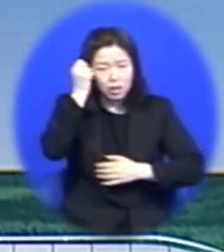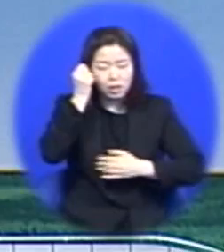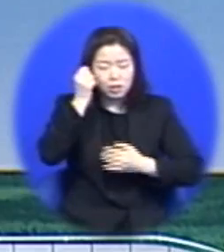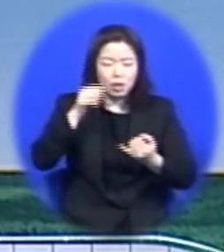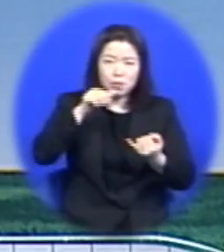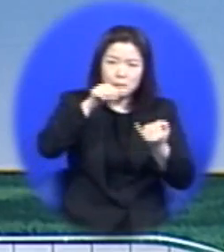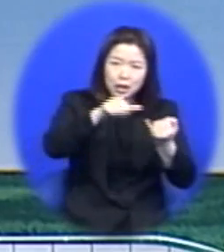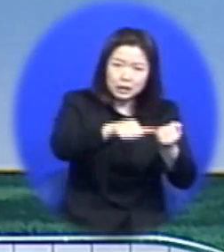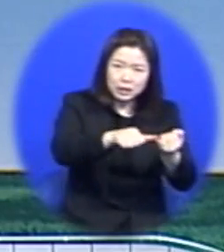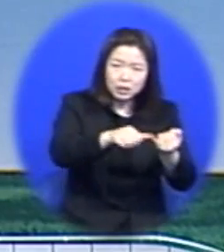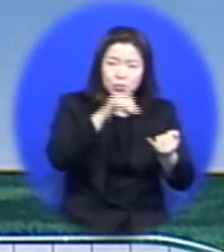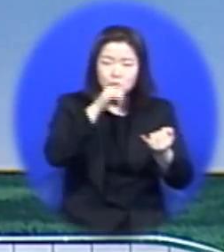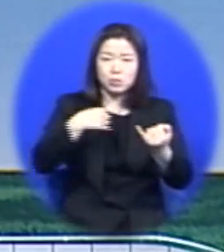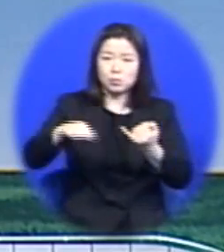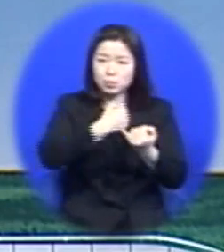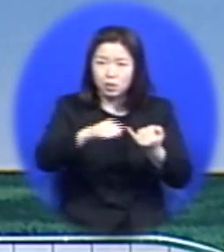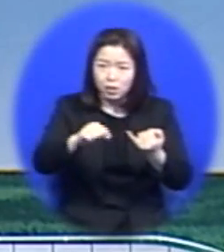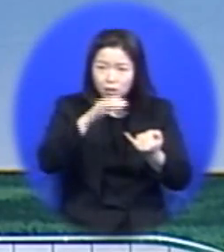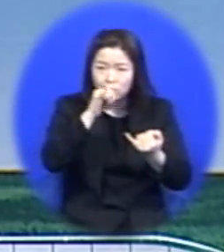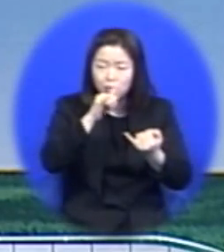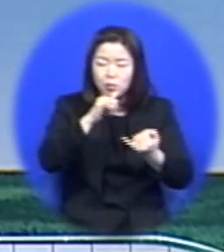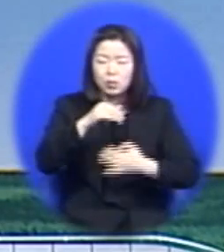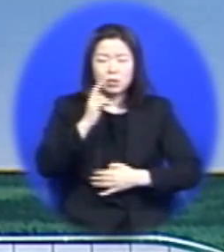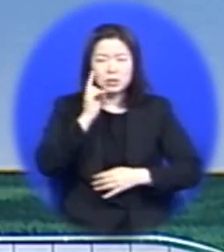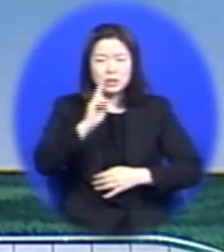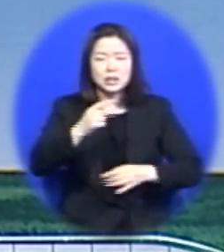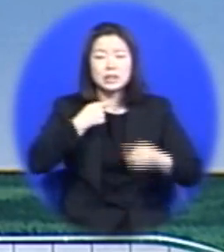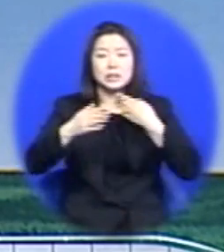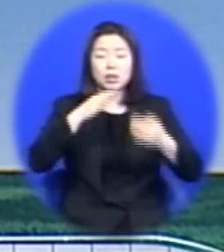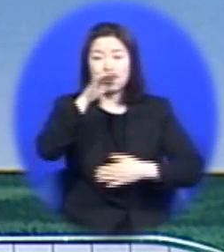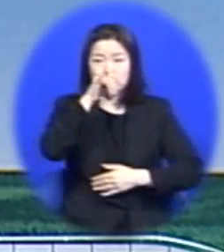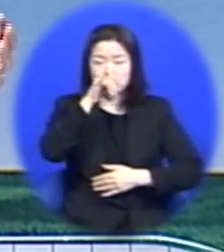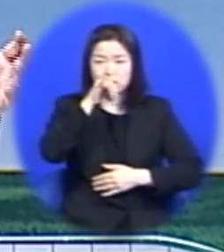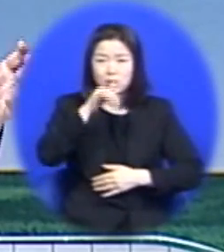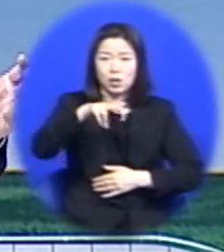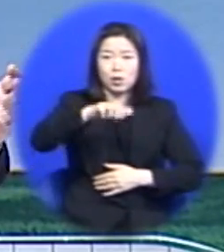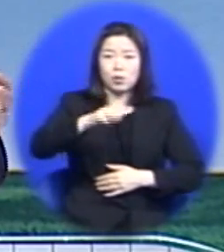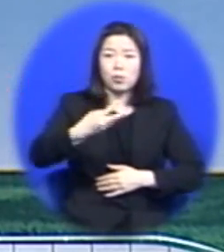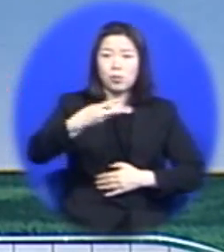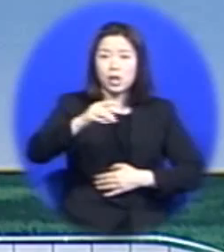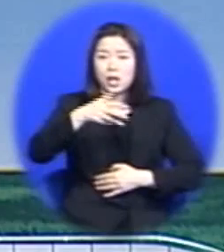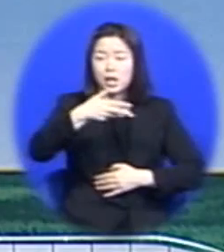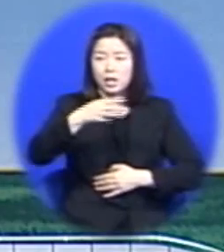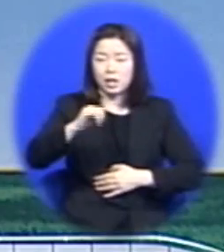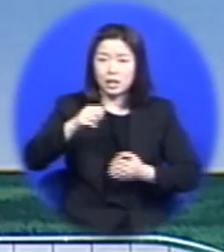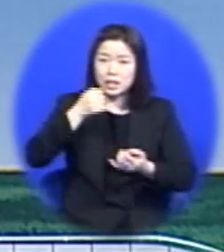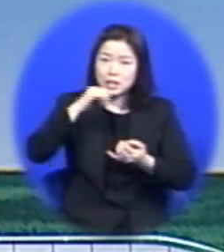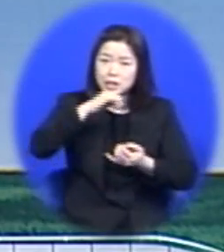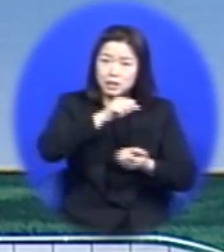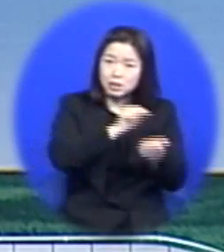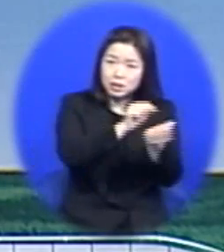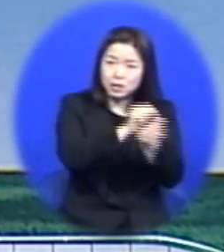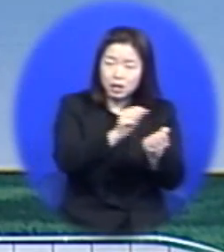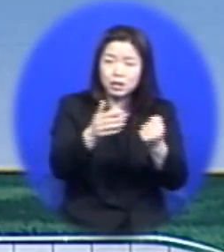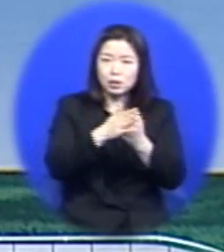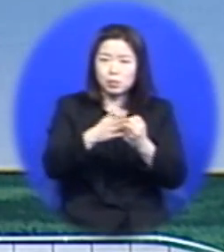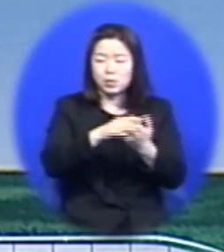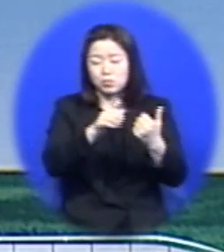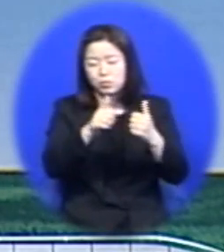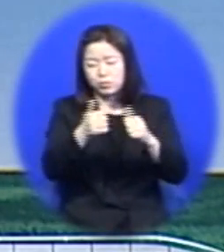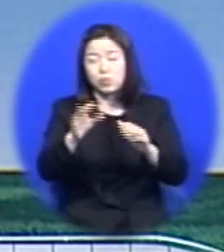당하고 폭행을 당하고 끔찍한 경험을 했습니다. 콜레라로 죽어가는 처지에서 다행히